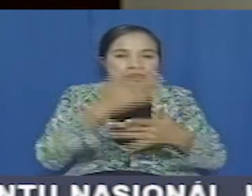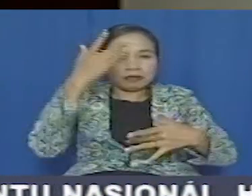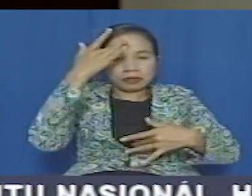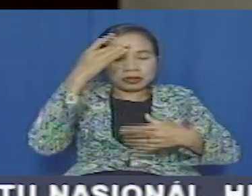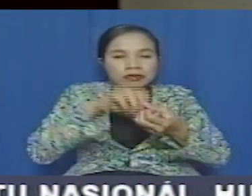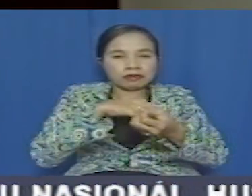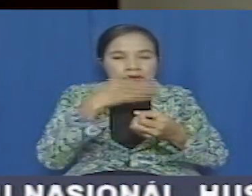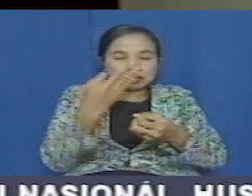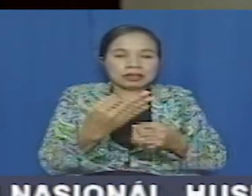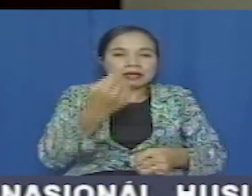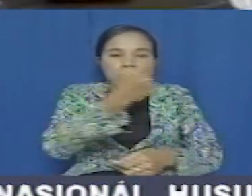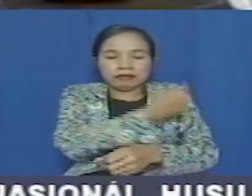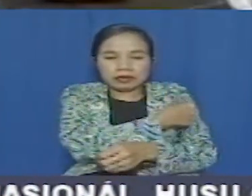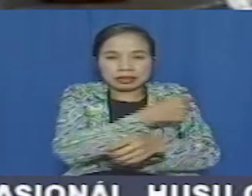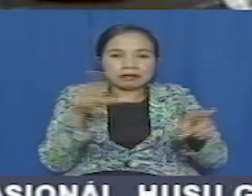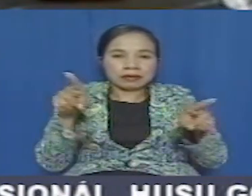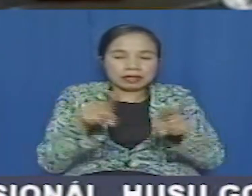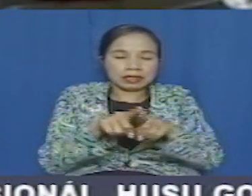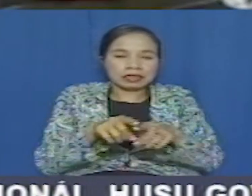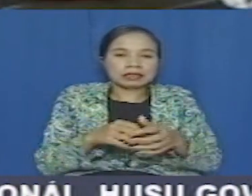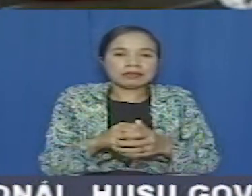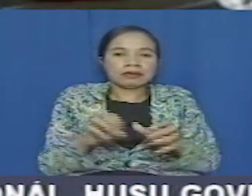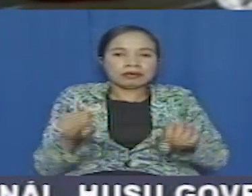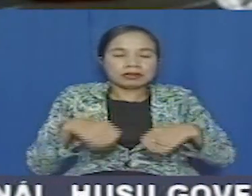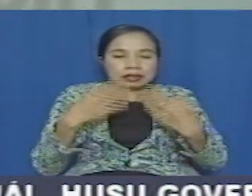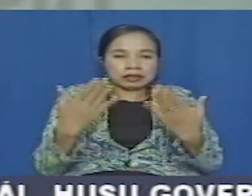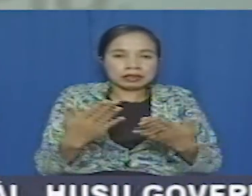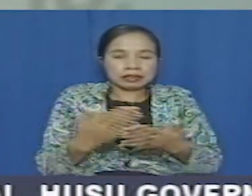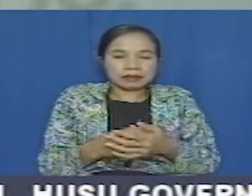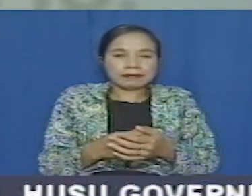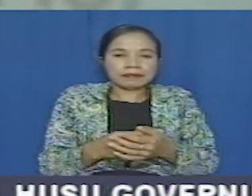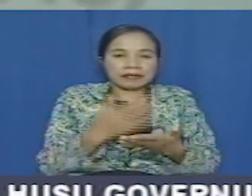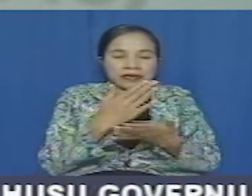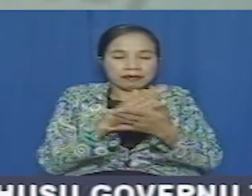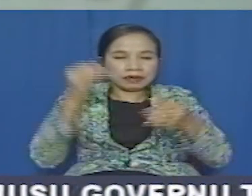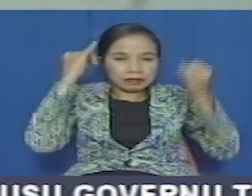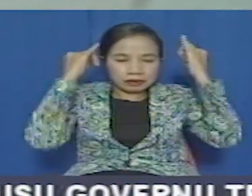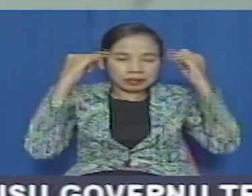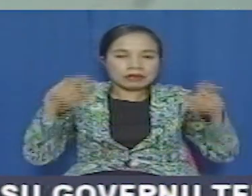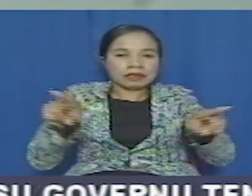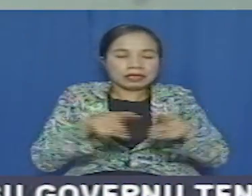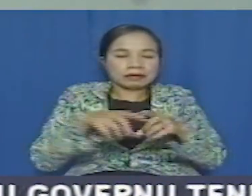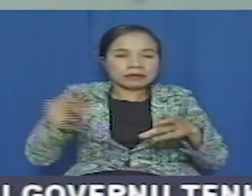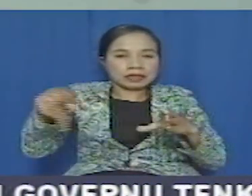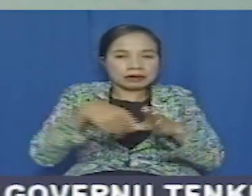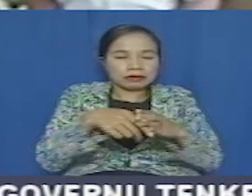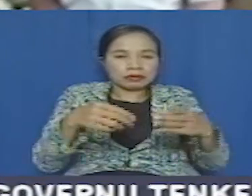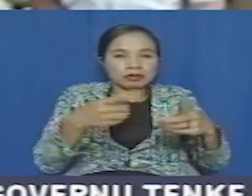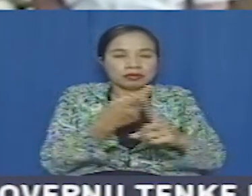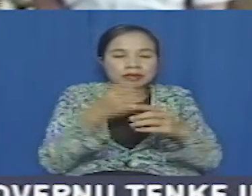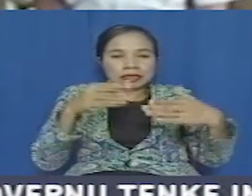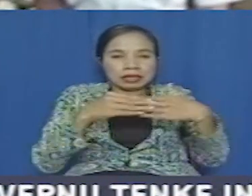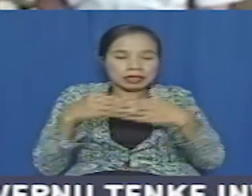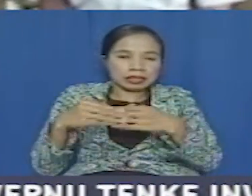vaksinasaun ne masa ane san mius nebe sensibilisasaun informasaun ne hetan partisipasaun maksimu husi lideransa komunitas suku Limanolu iha